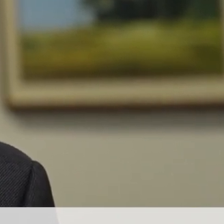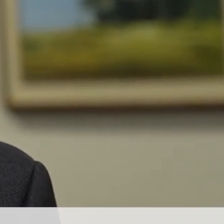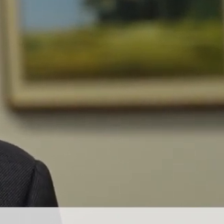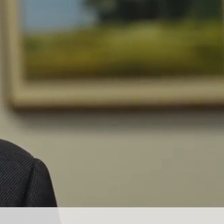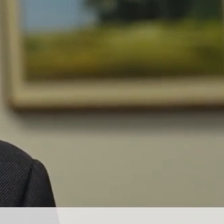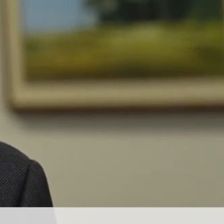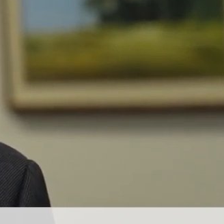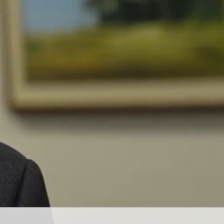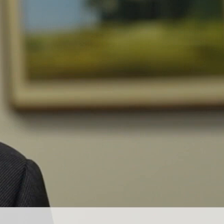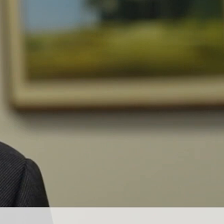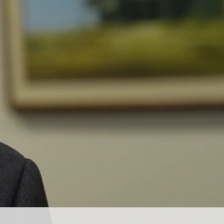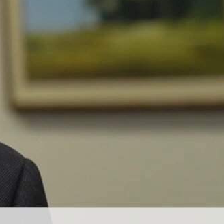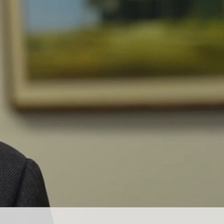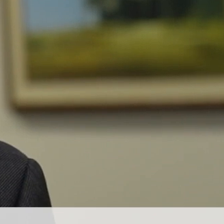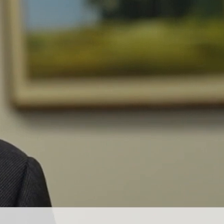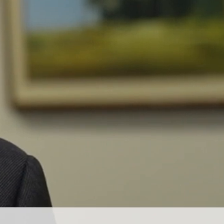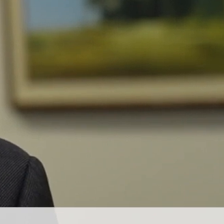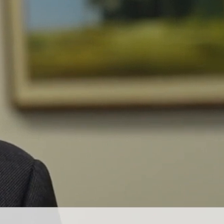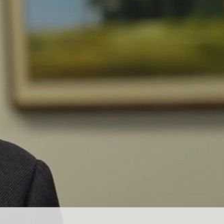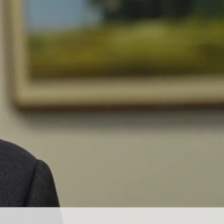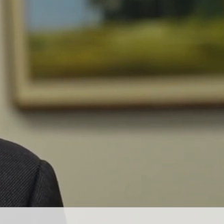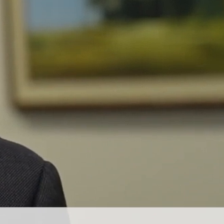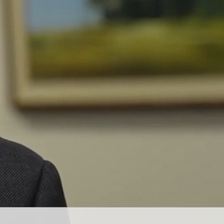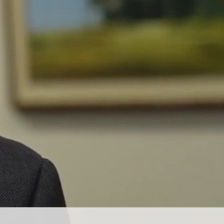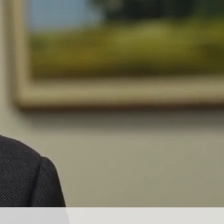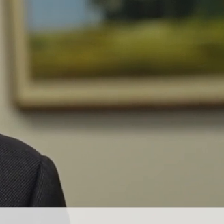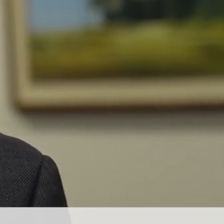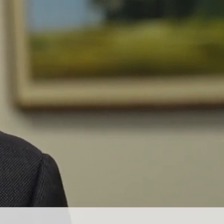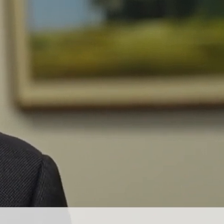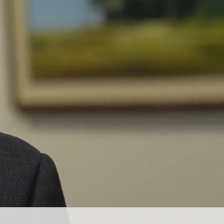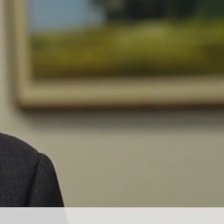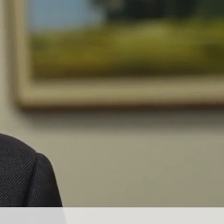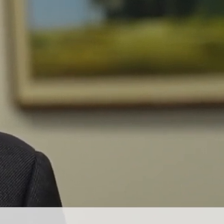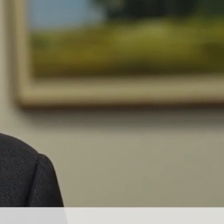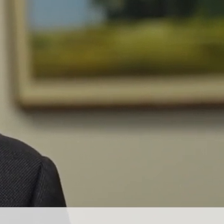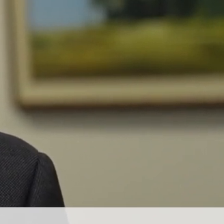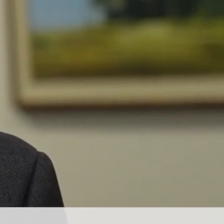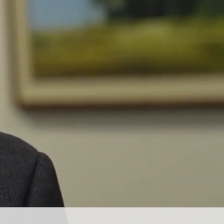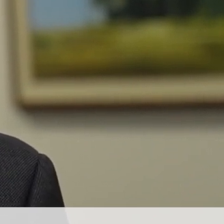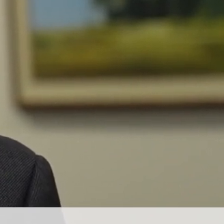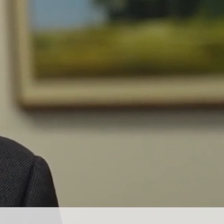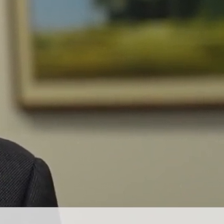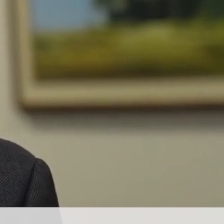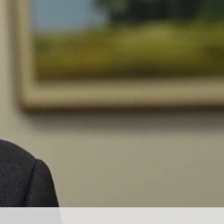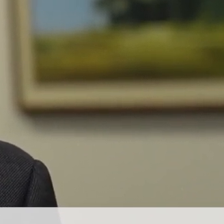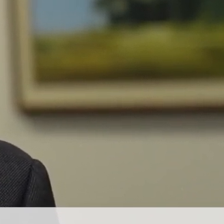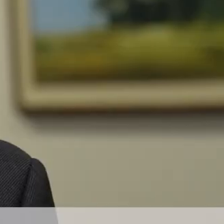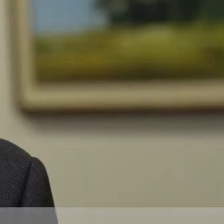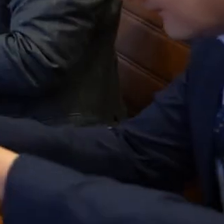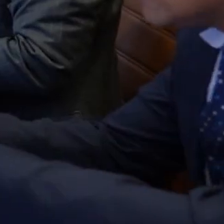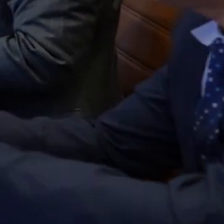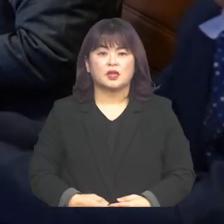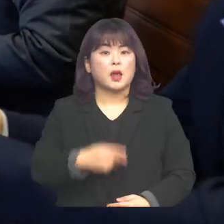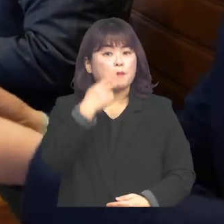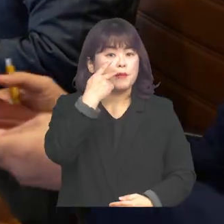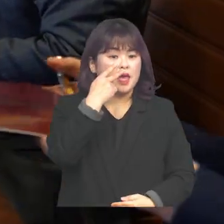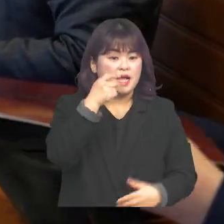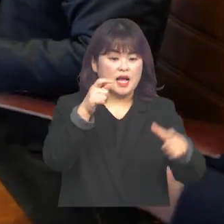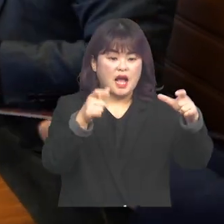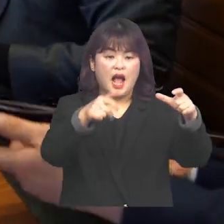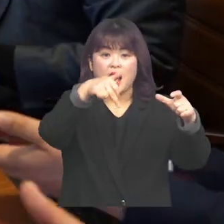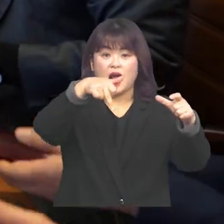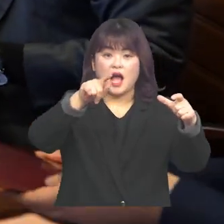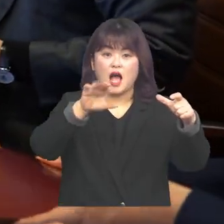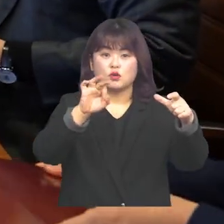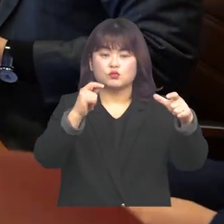from Yongin City. They're successful, they're powerful in the world economy, and the relationships are strong. 미국의